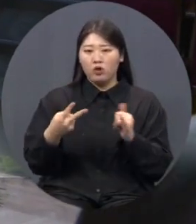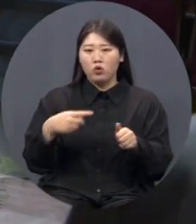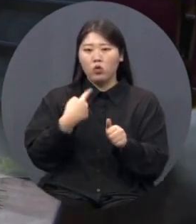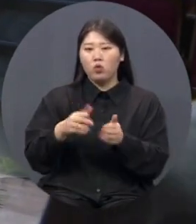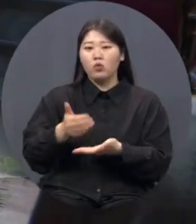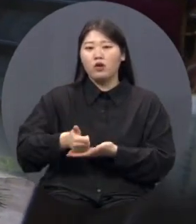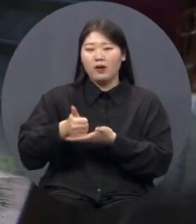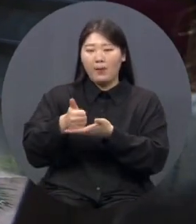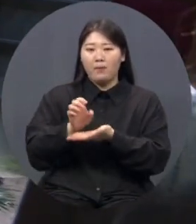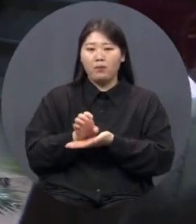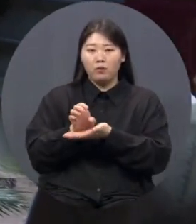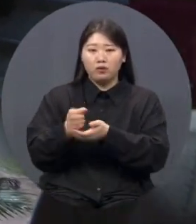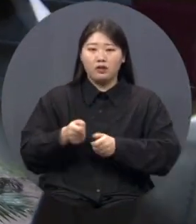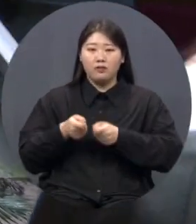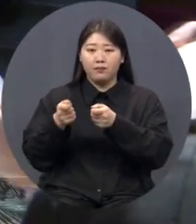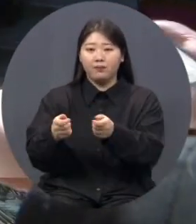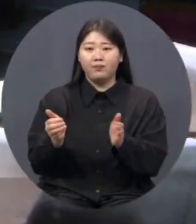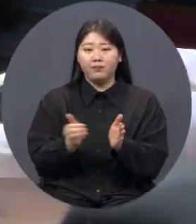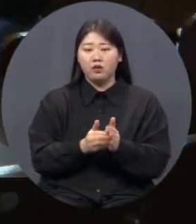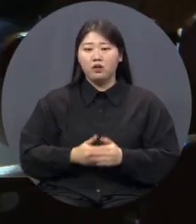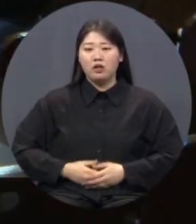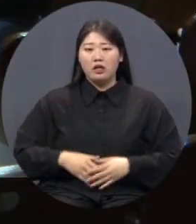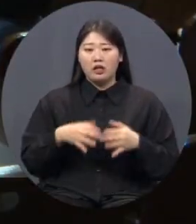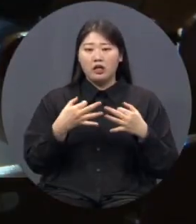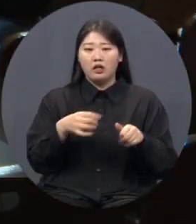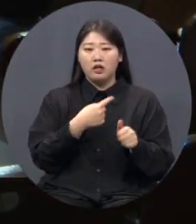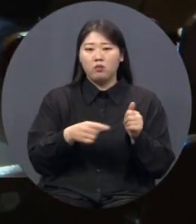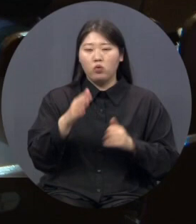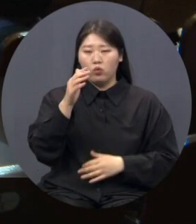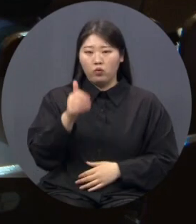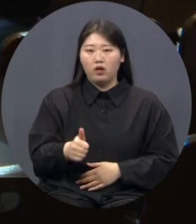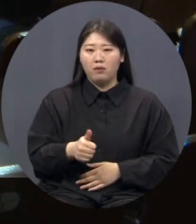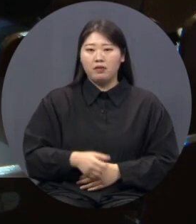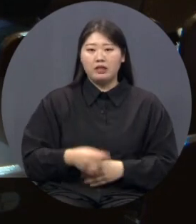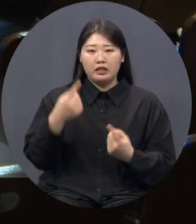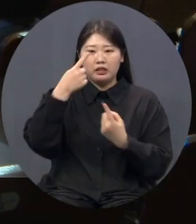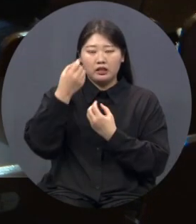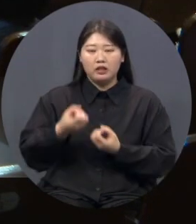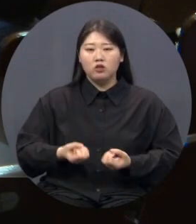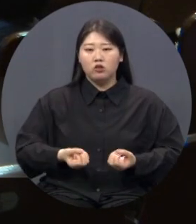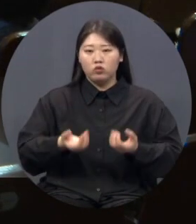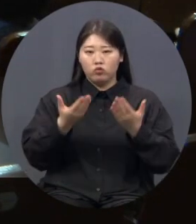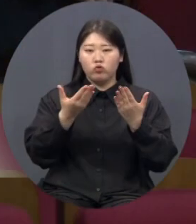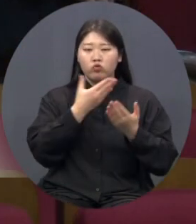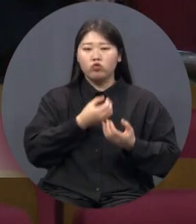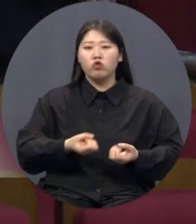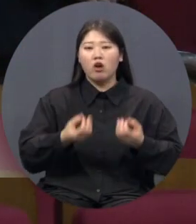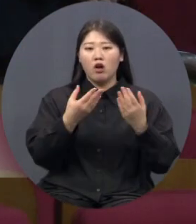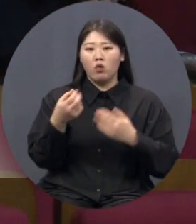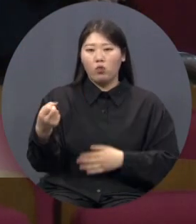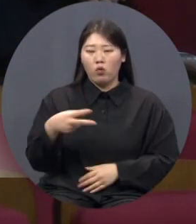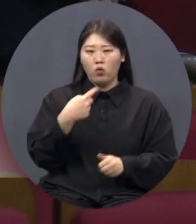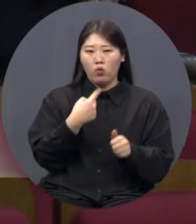교육감 표창을 받았습니다. 김광수 교육감은 스승의 날을 축하하며 교사들의 가르침